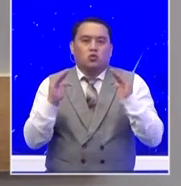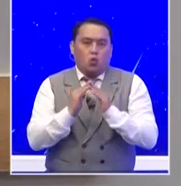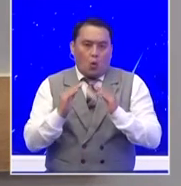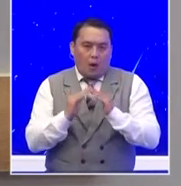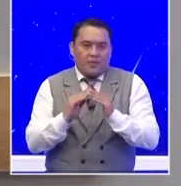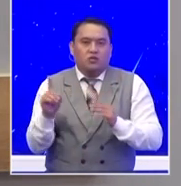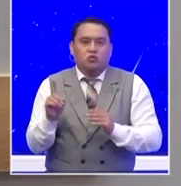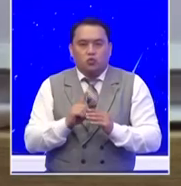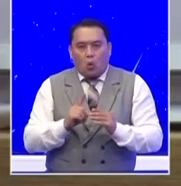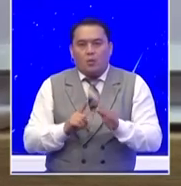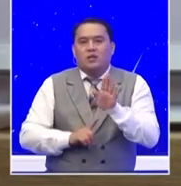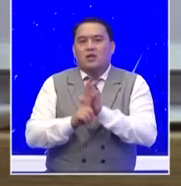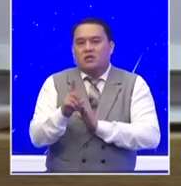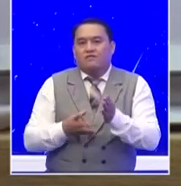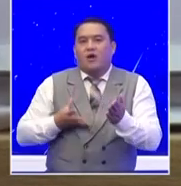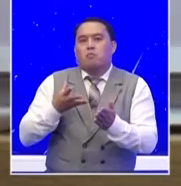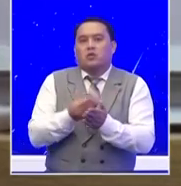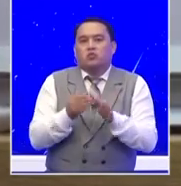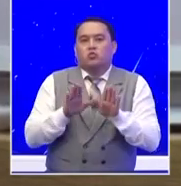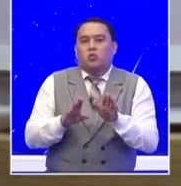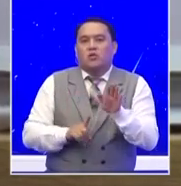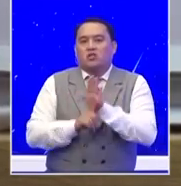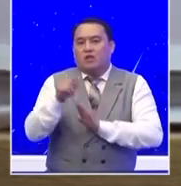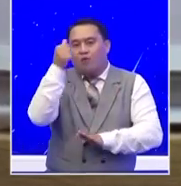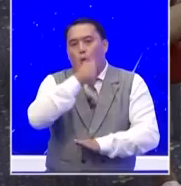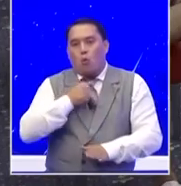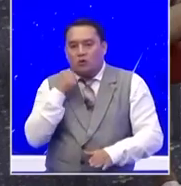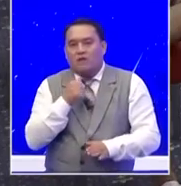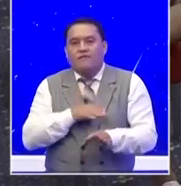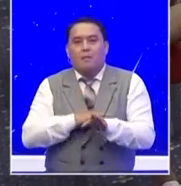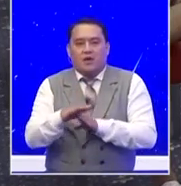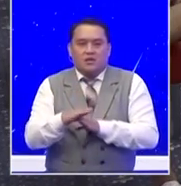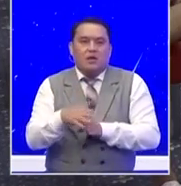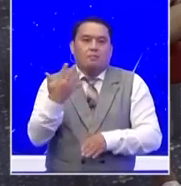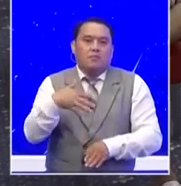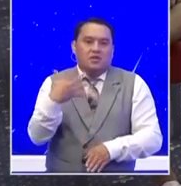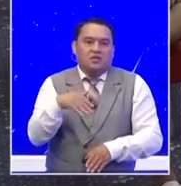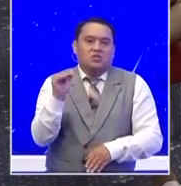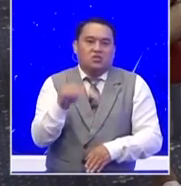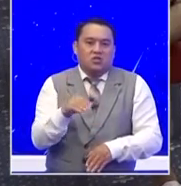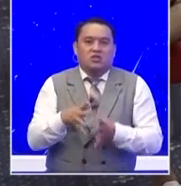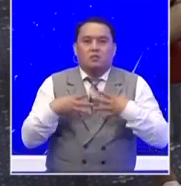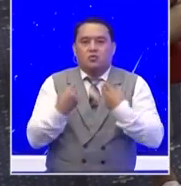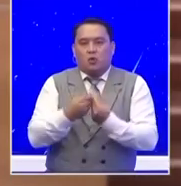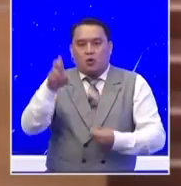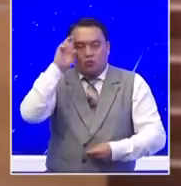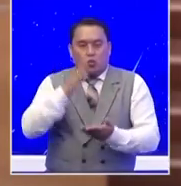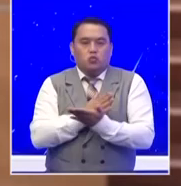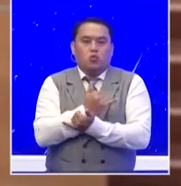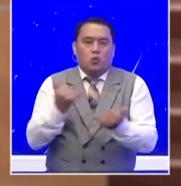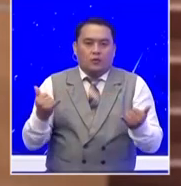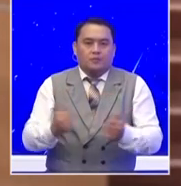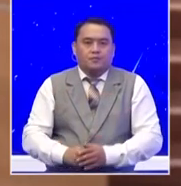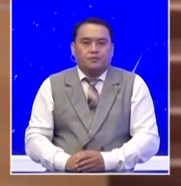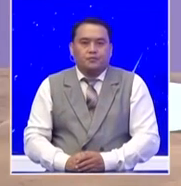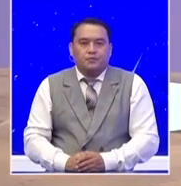дома. К слову, по начислению выплат только с начала текущего года выполнено более 50 700 государственных услуг.